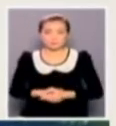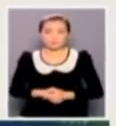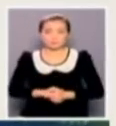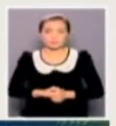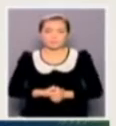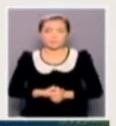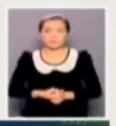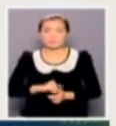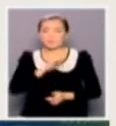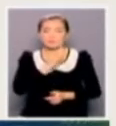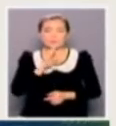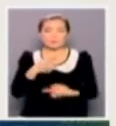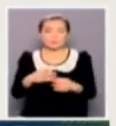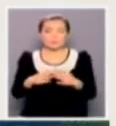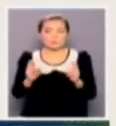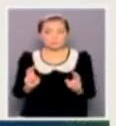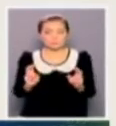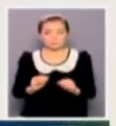әйел затының түрлі үйде